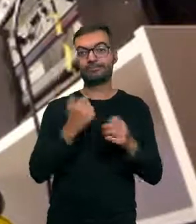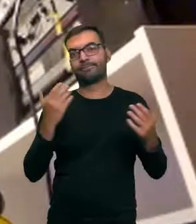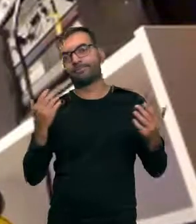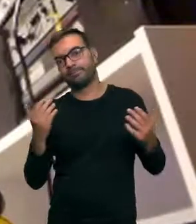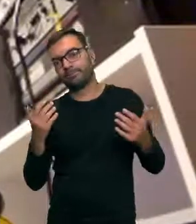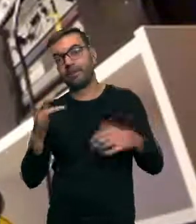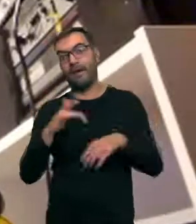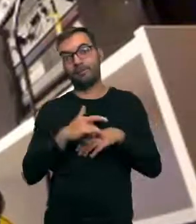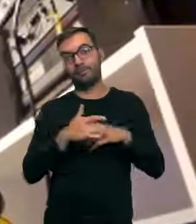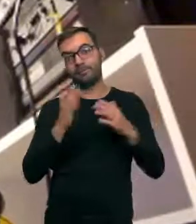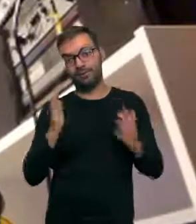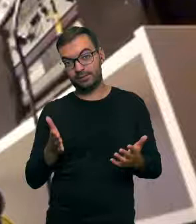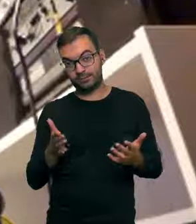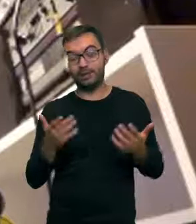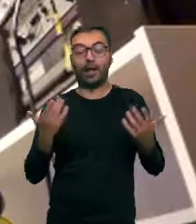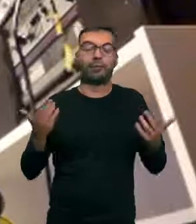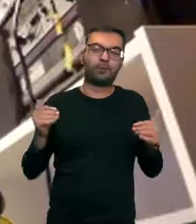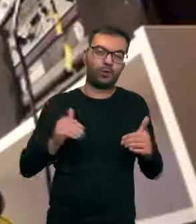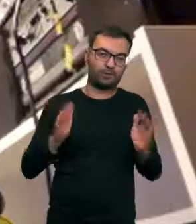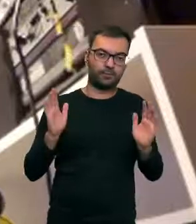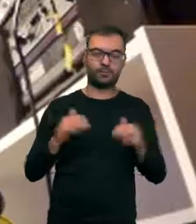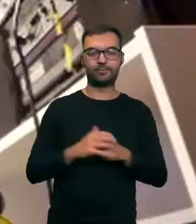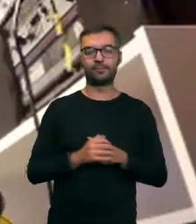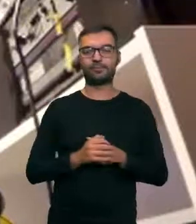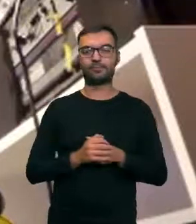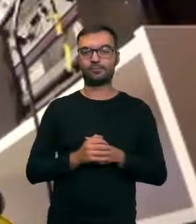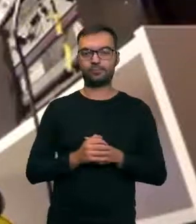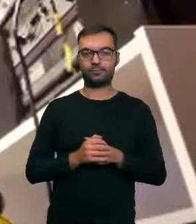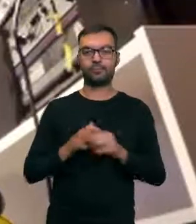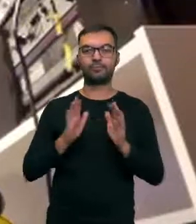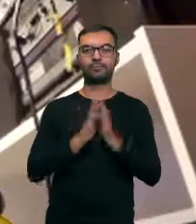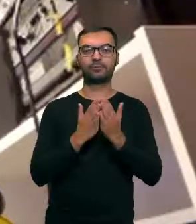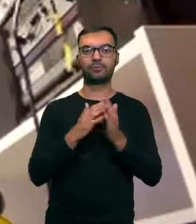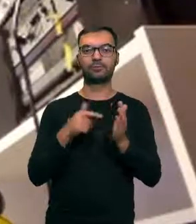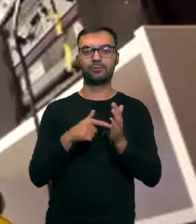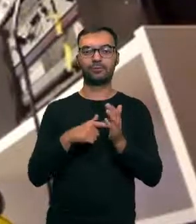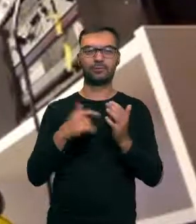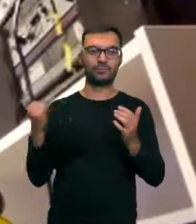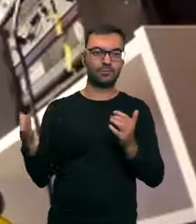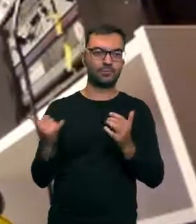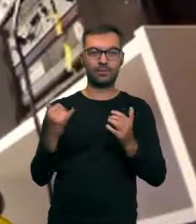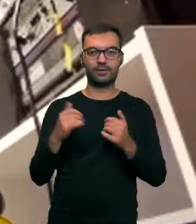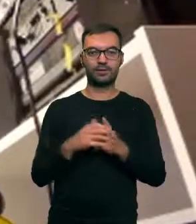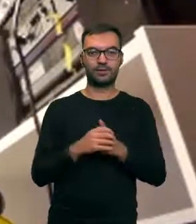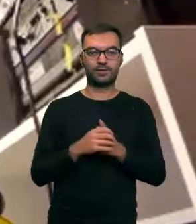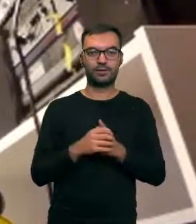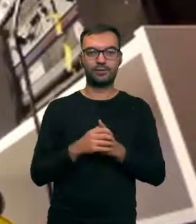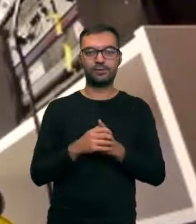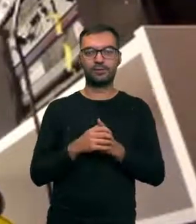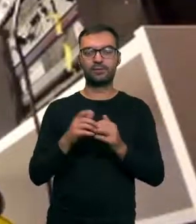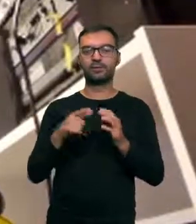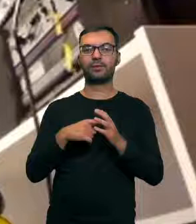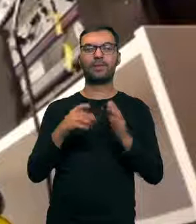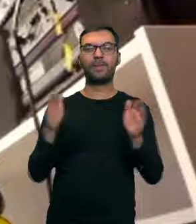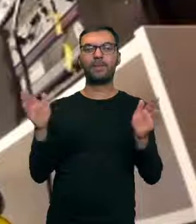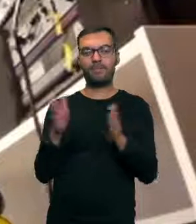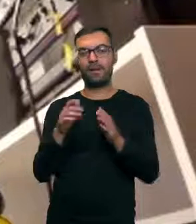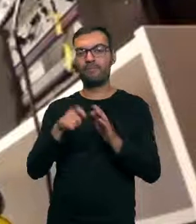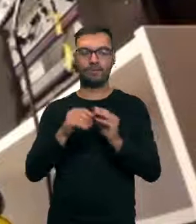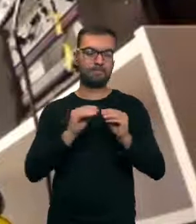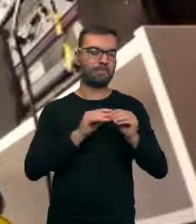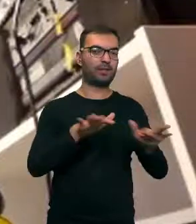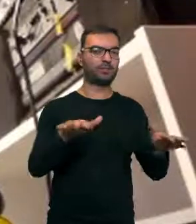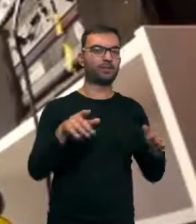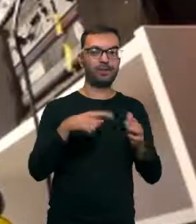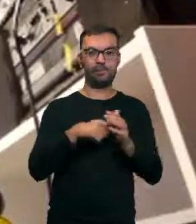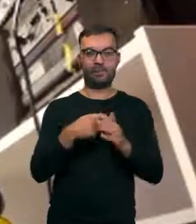przyniesie jakiś efekt. No i tym efektem książka jest zawsze elitarna, a film jest masowy. Szczególnie